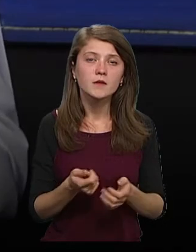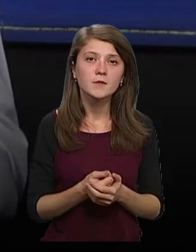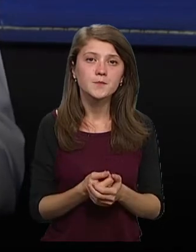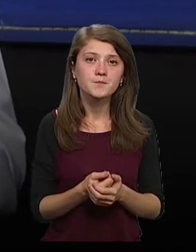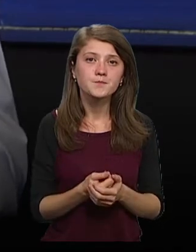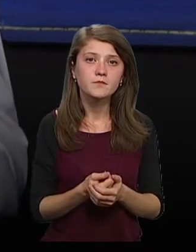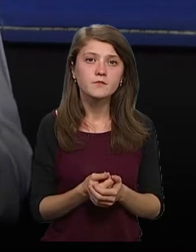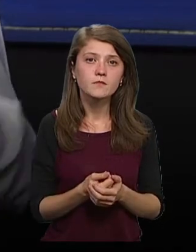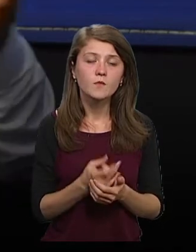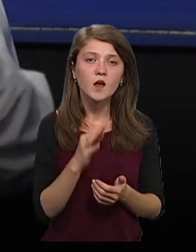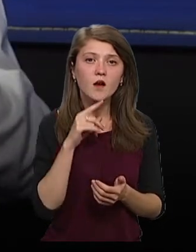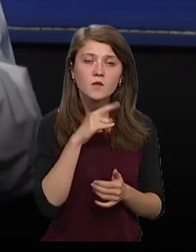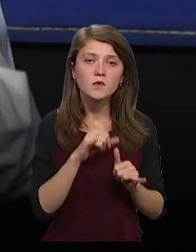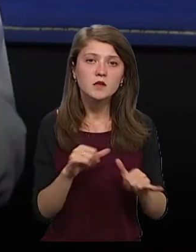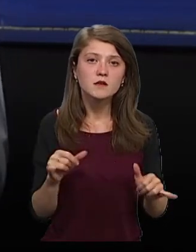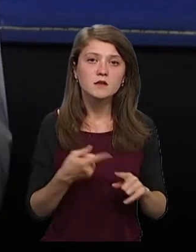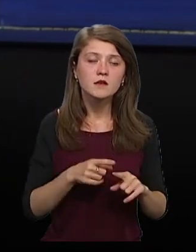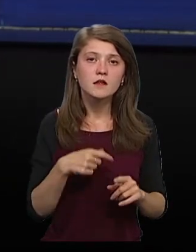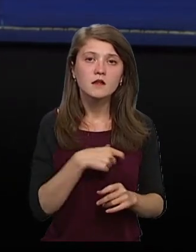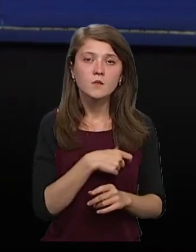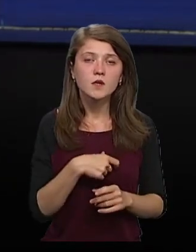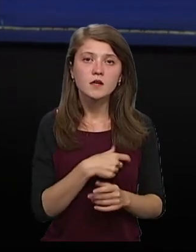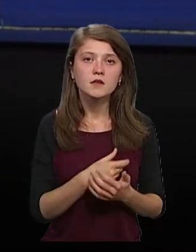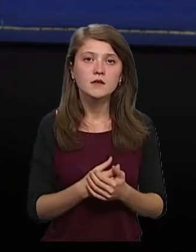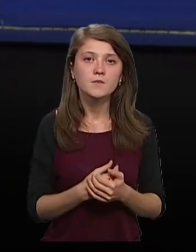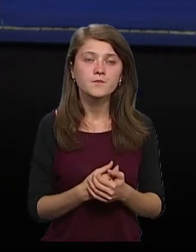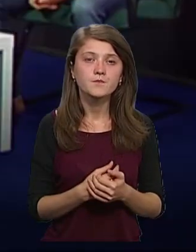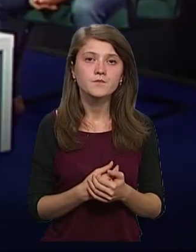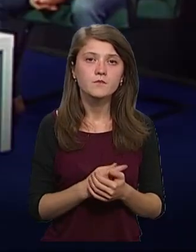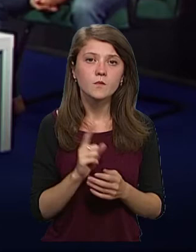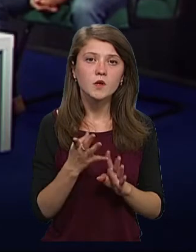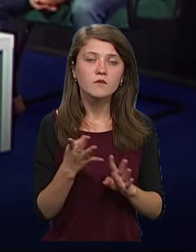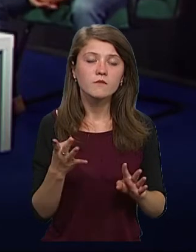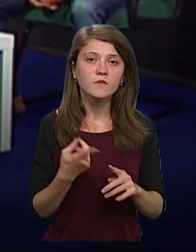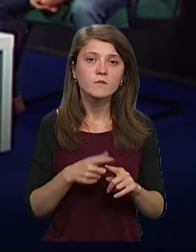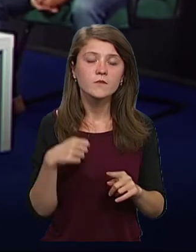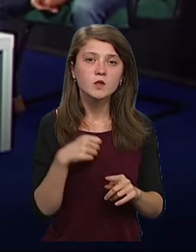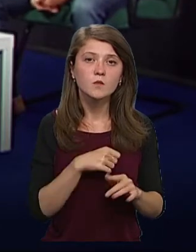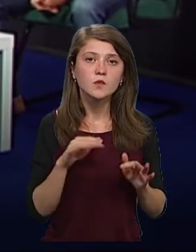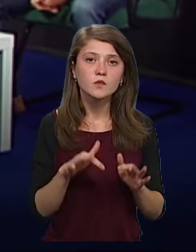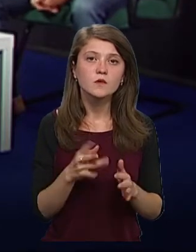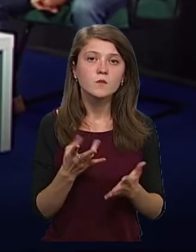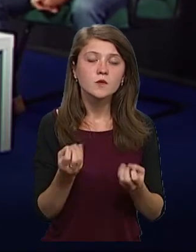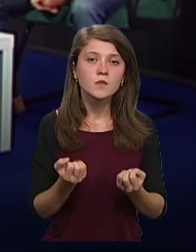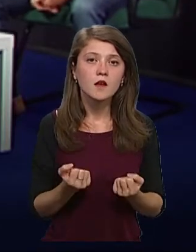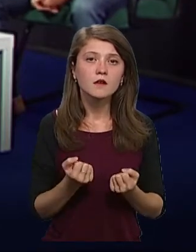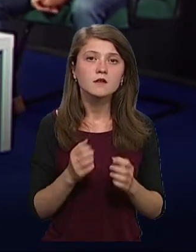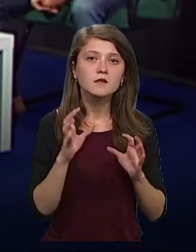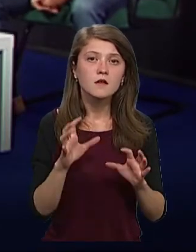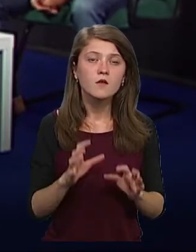там, про соціально-економічну розвитку, що депутатські ці... Деловні повноваження, в першу чергу, от в чому суть. Дійсно, тут треба прийняти ще закон